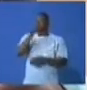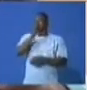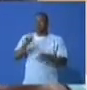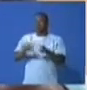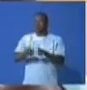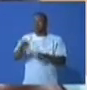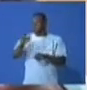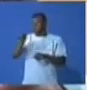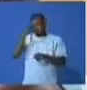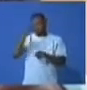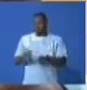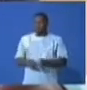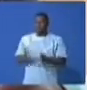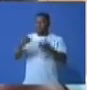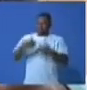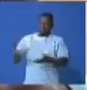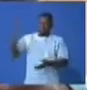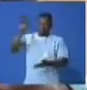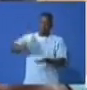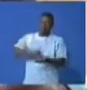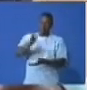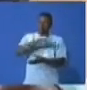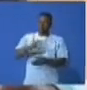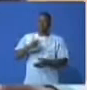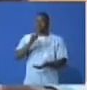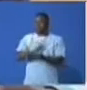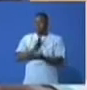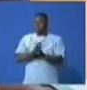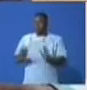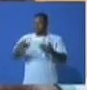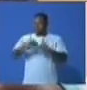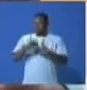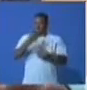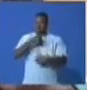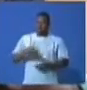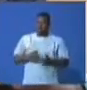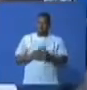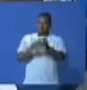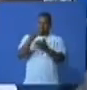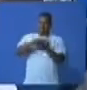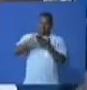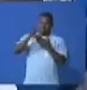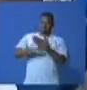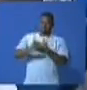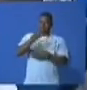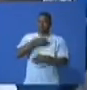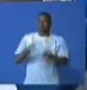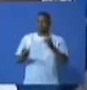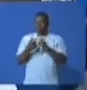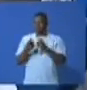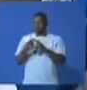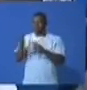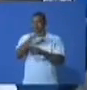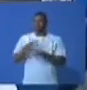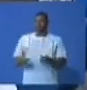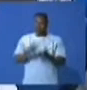de déposer des dossiers en compétition les unes contre les autres et de pouvoir bénéficier d'un accompagnement du projet. Le second projet de loi